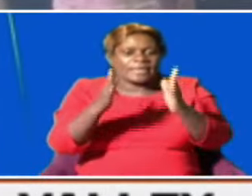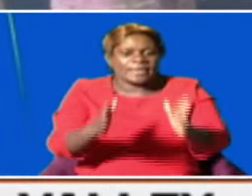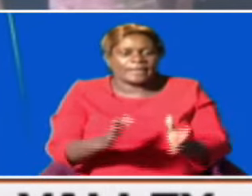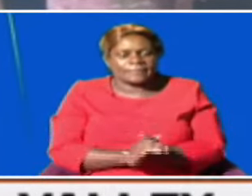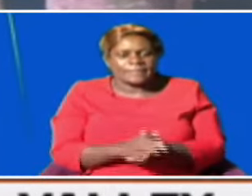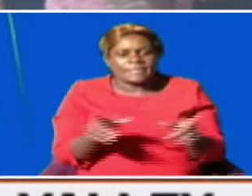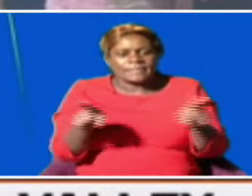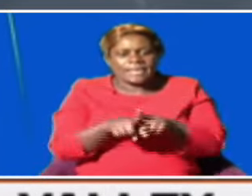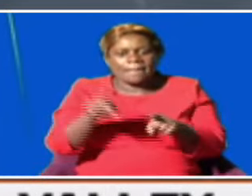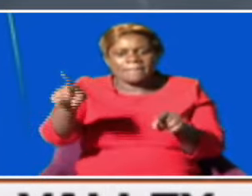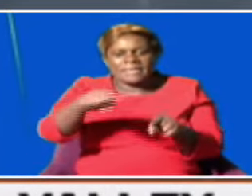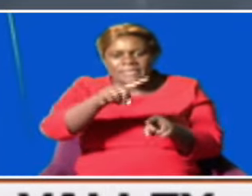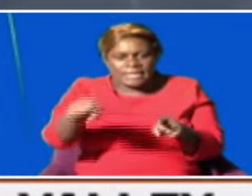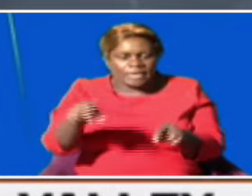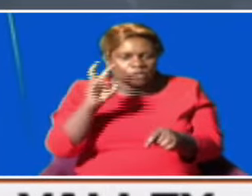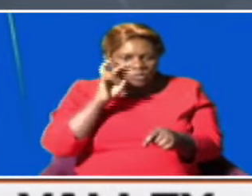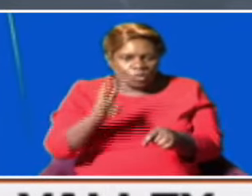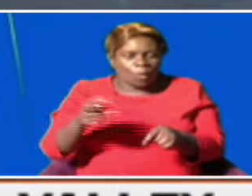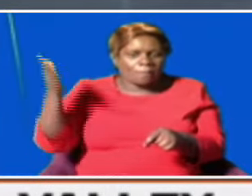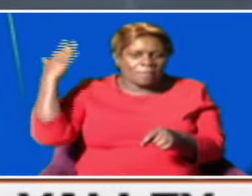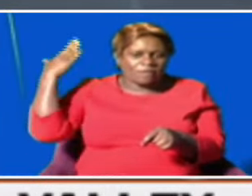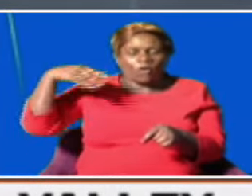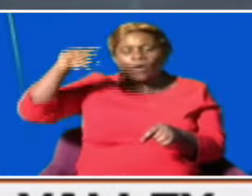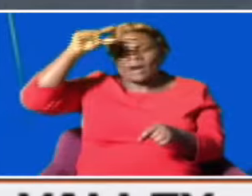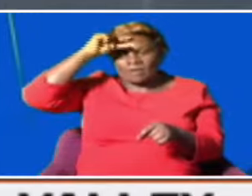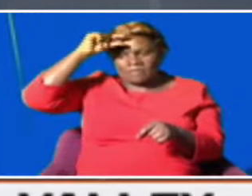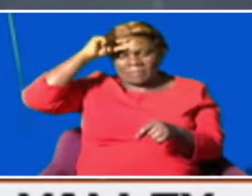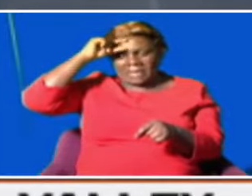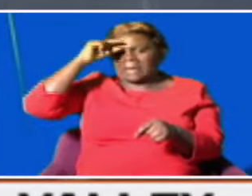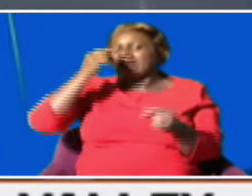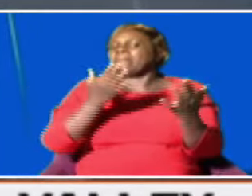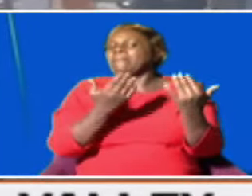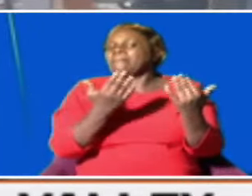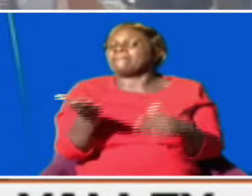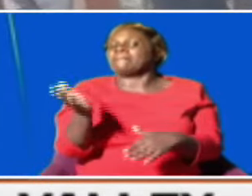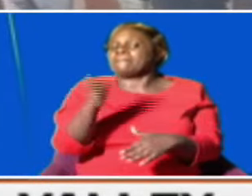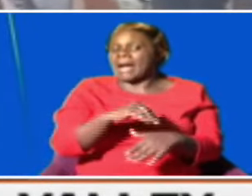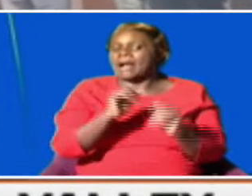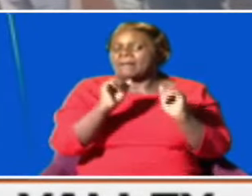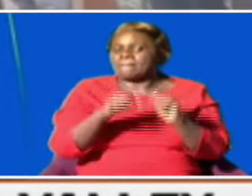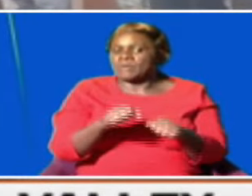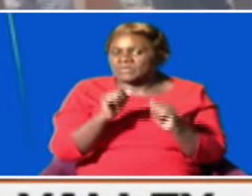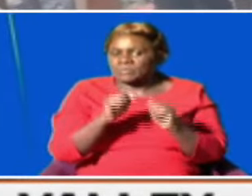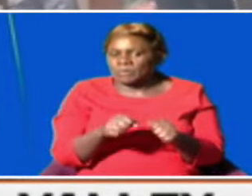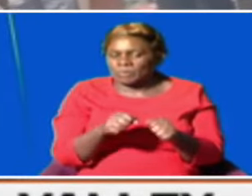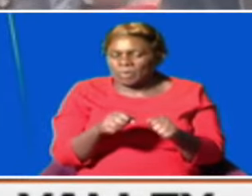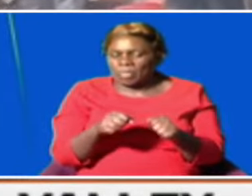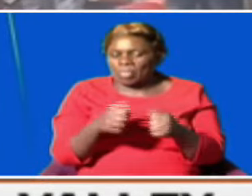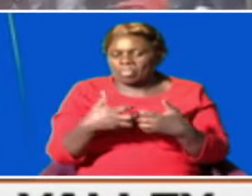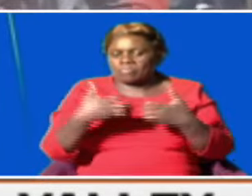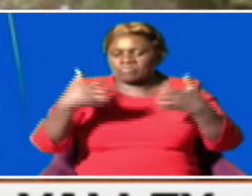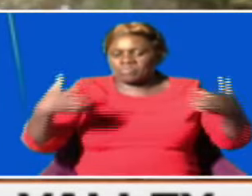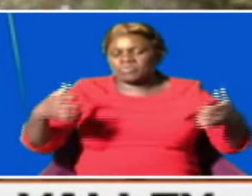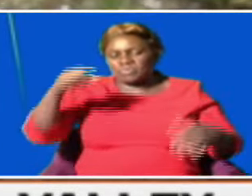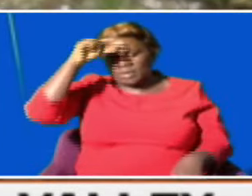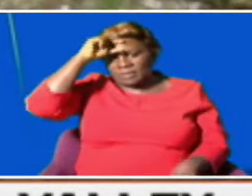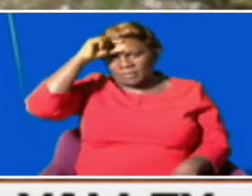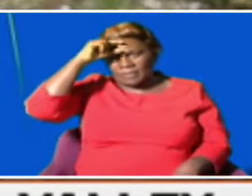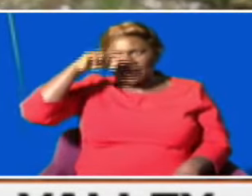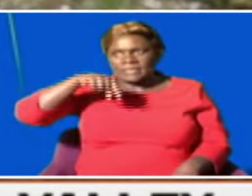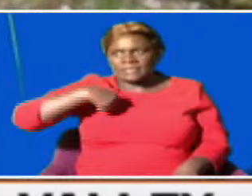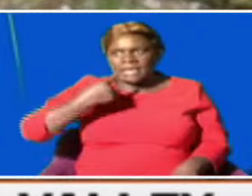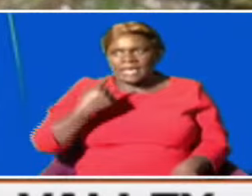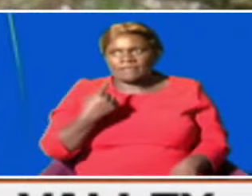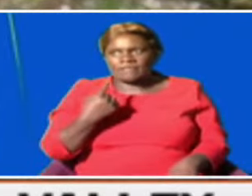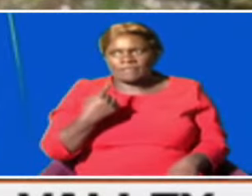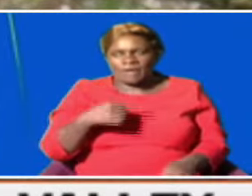the same mistakes witnessed in the previous regime are crawling back and may lead to a disjointed government. Tulipiga